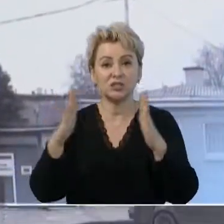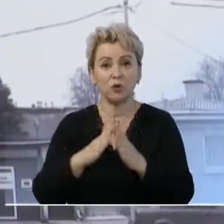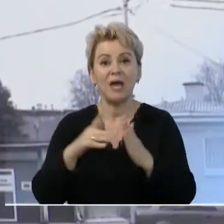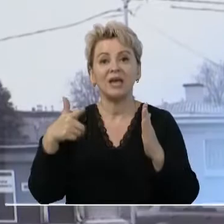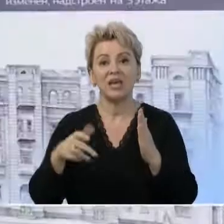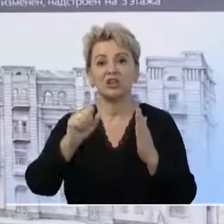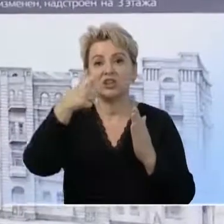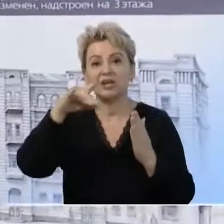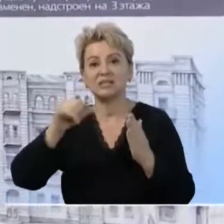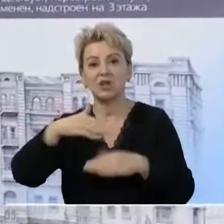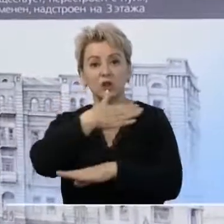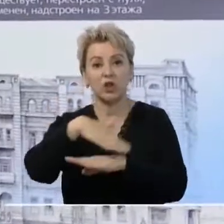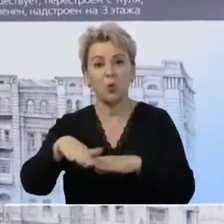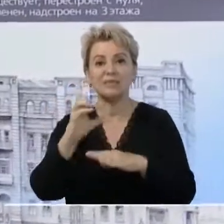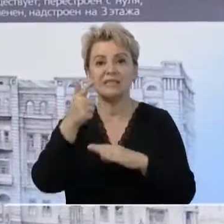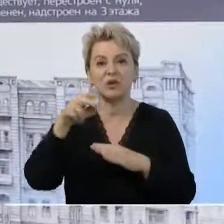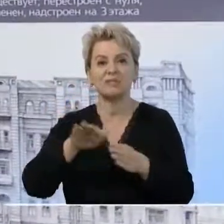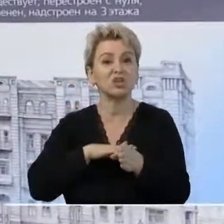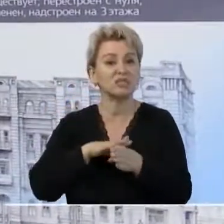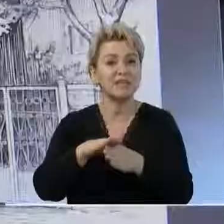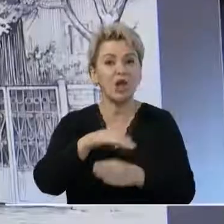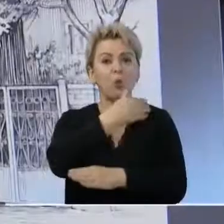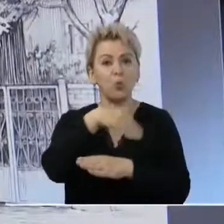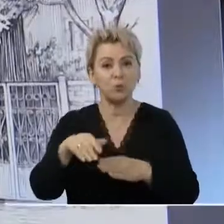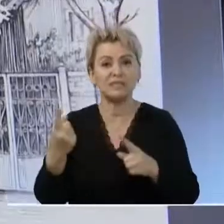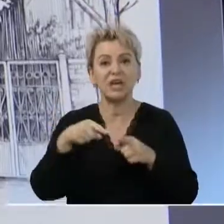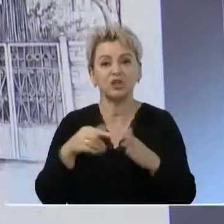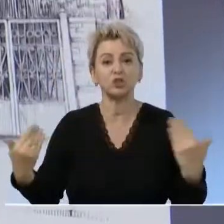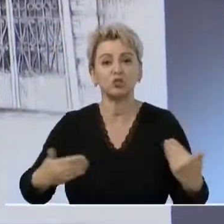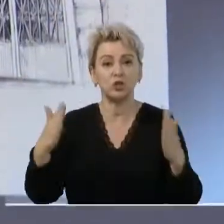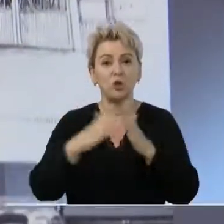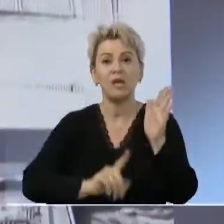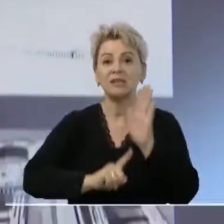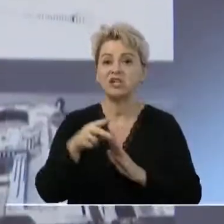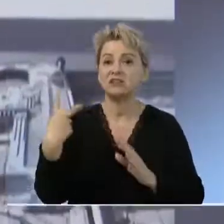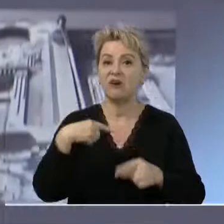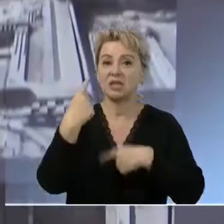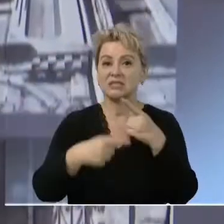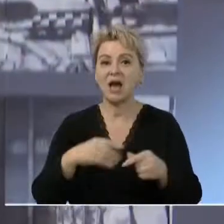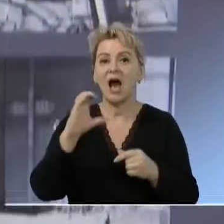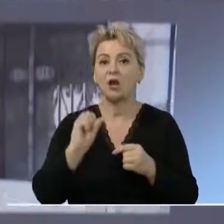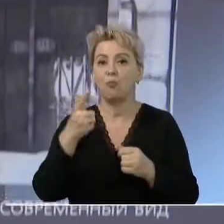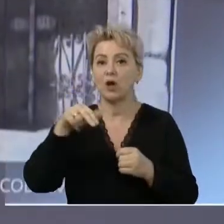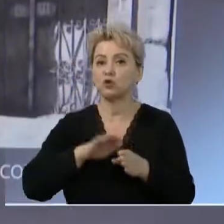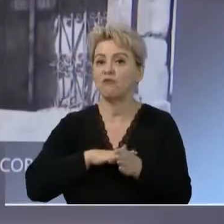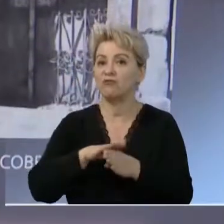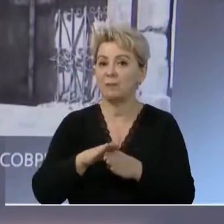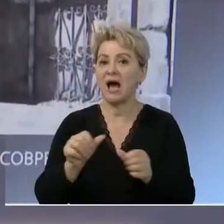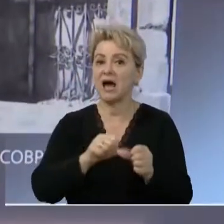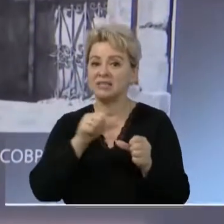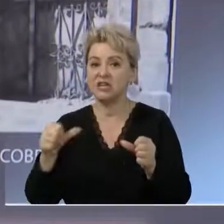Генриха Трестера, на улице Серафимовича целый квартал. Этот жилой дом начала 20 века Алена Барабаш выполнила